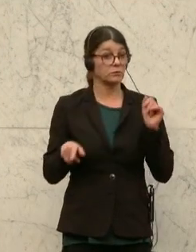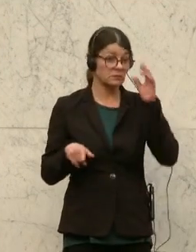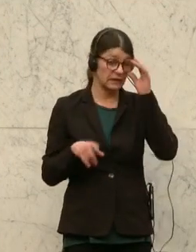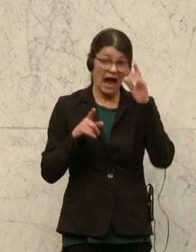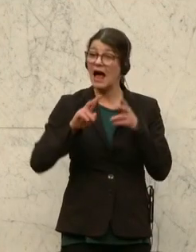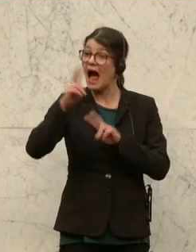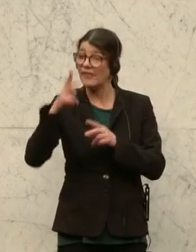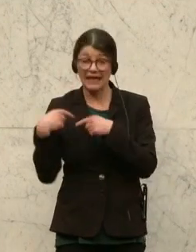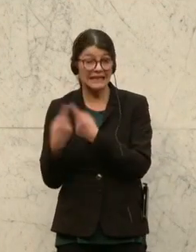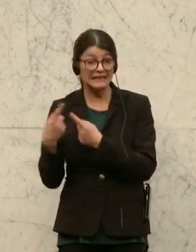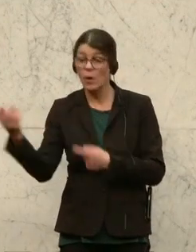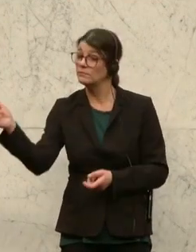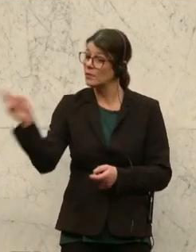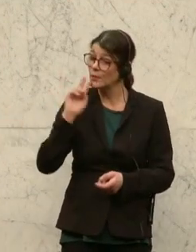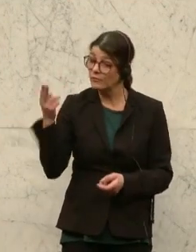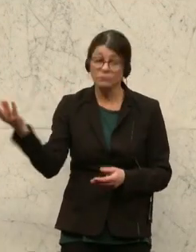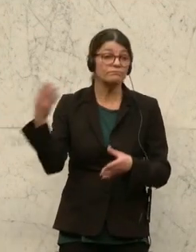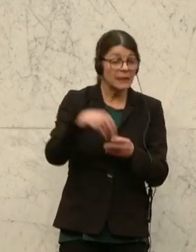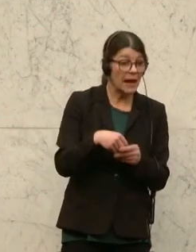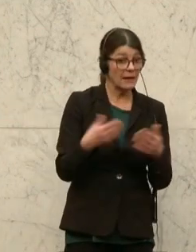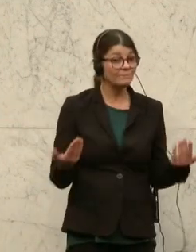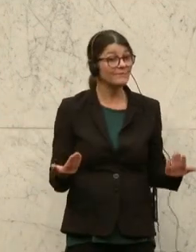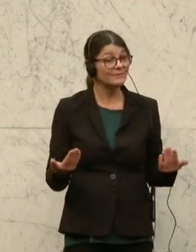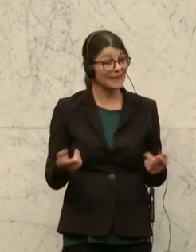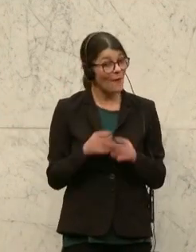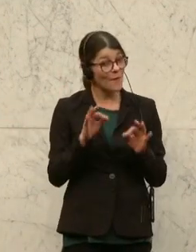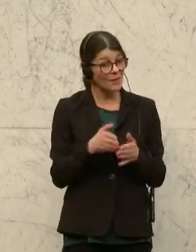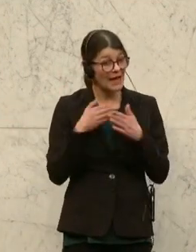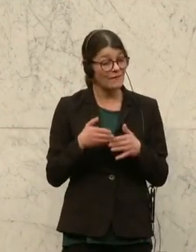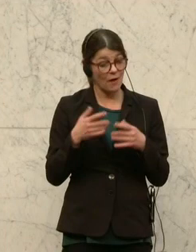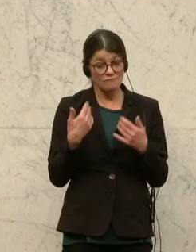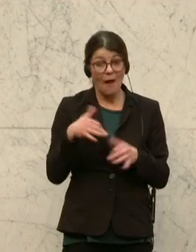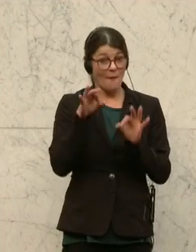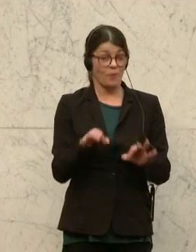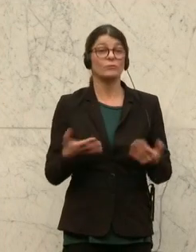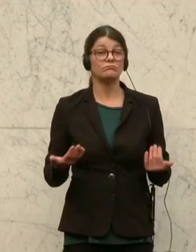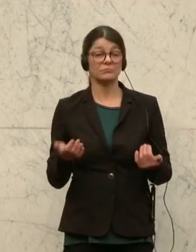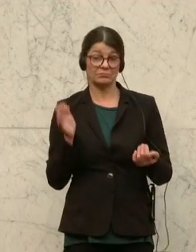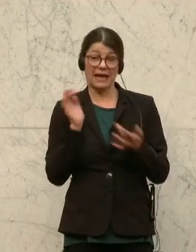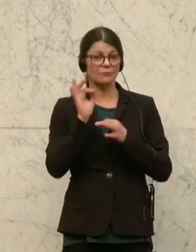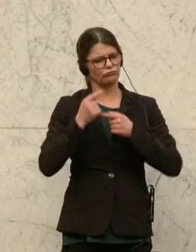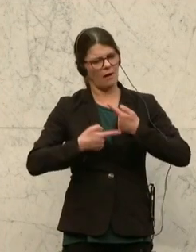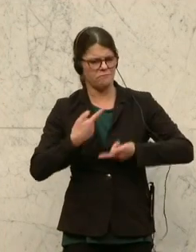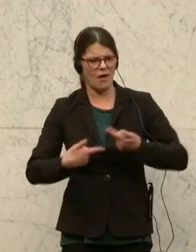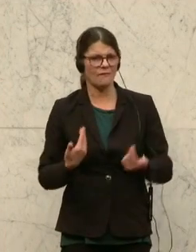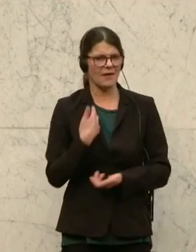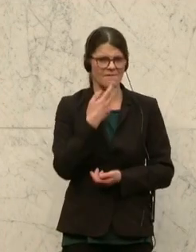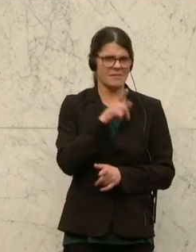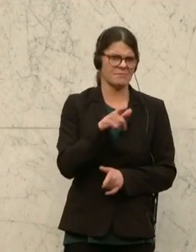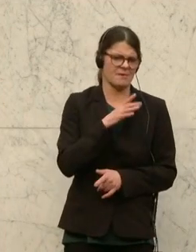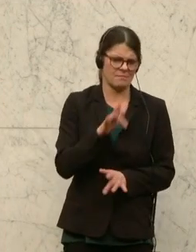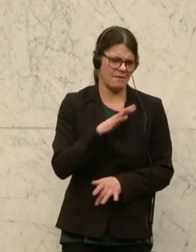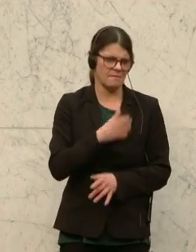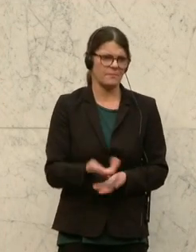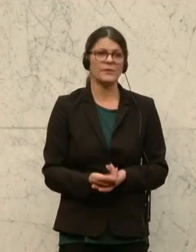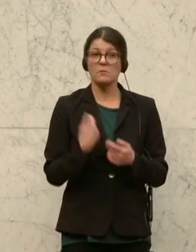einem anderen Ressort. Das ist natürlich sehr helfend und heilsam gegen bestimmte Vorgänge, die man nicht haben will. Und ich